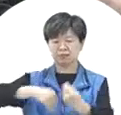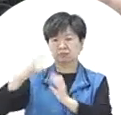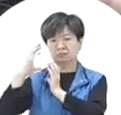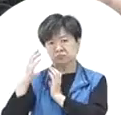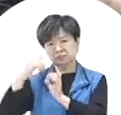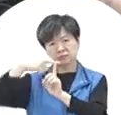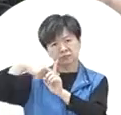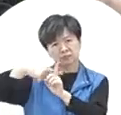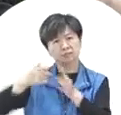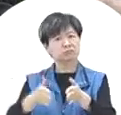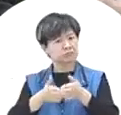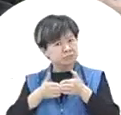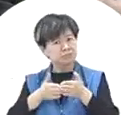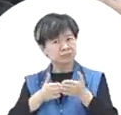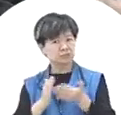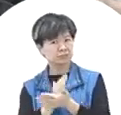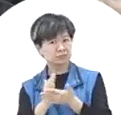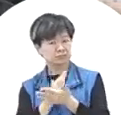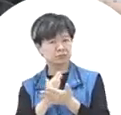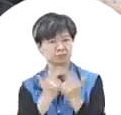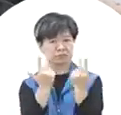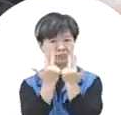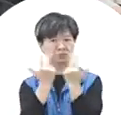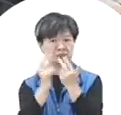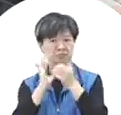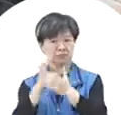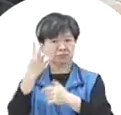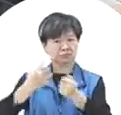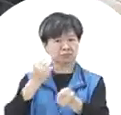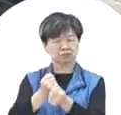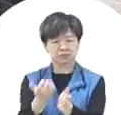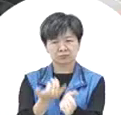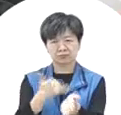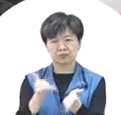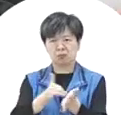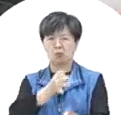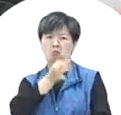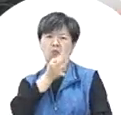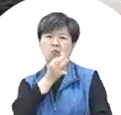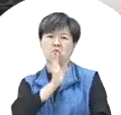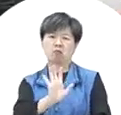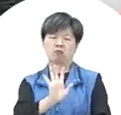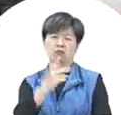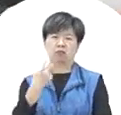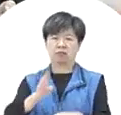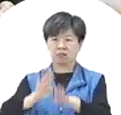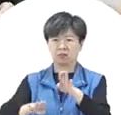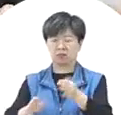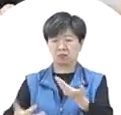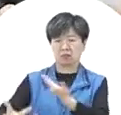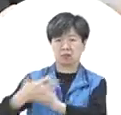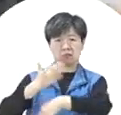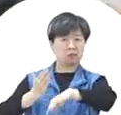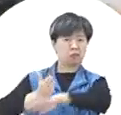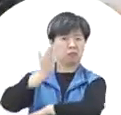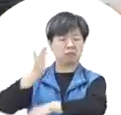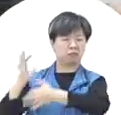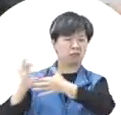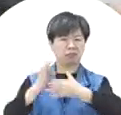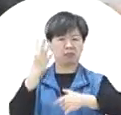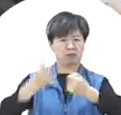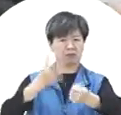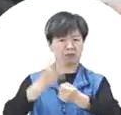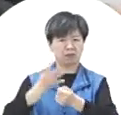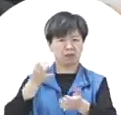啊。 讲得非常好，好、哦，新北市连续多年预算都有余额，而且我们还有税额超收了，连续四年后、哦、总共加